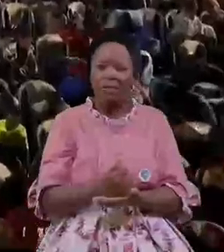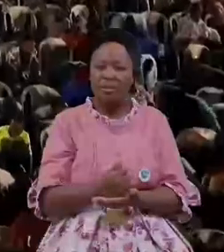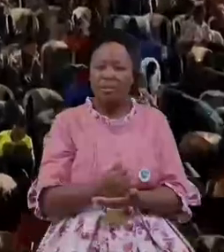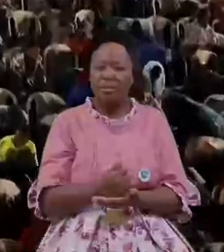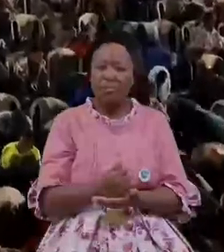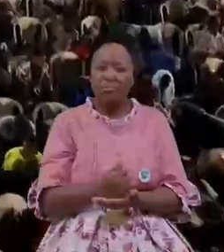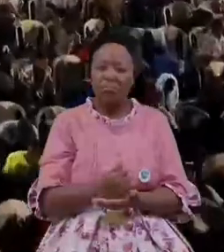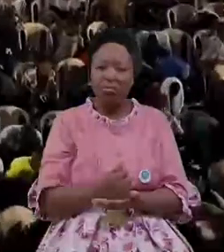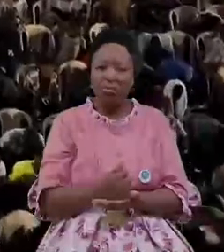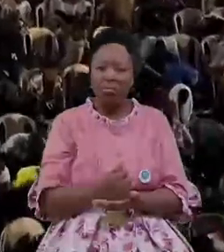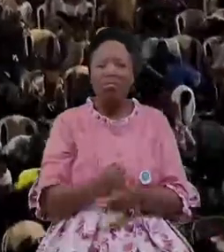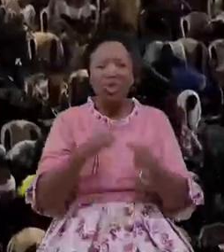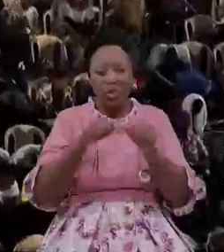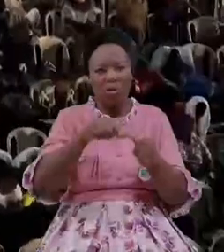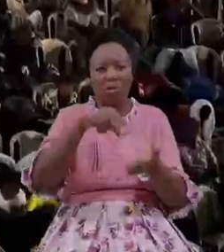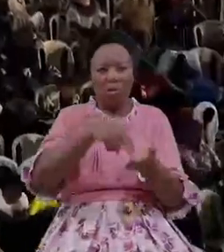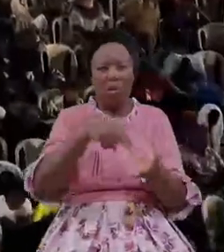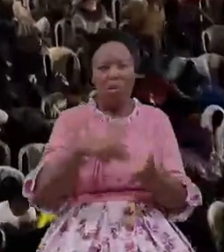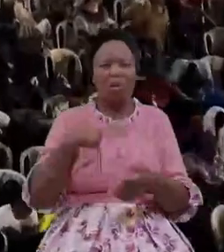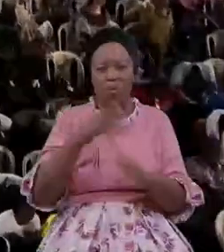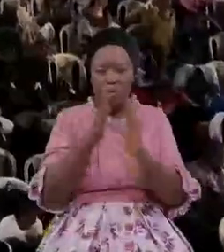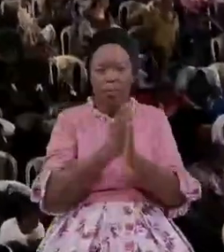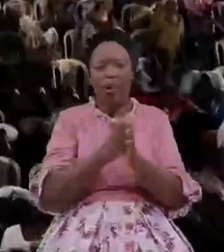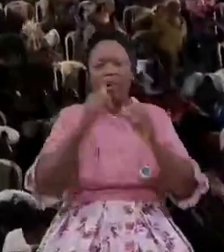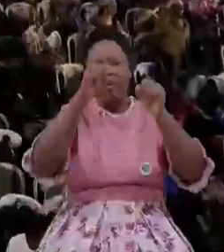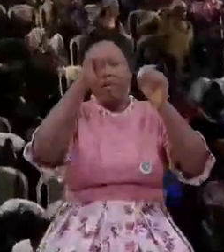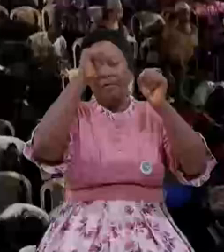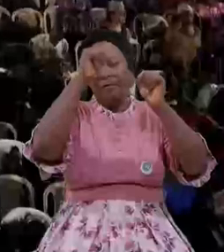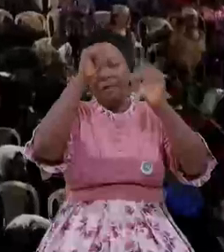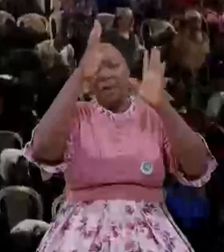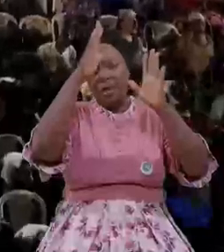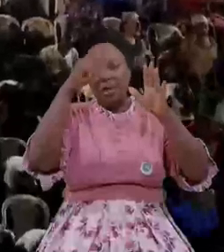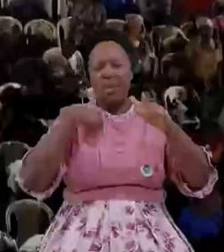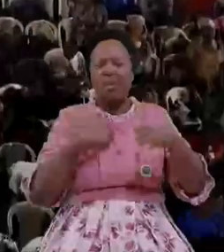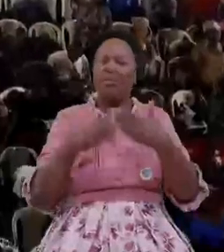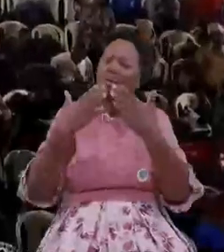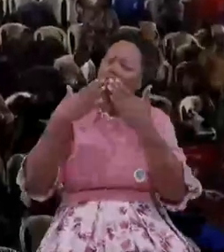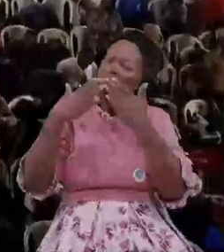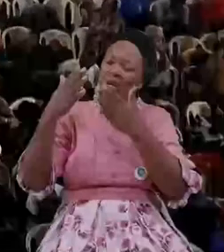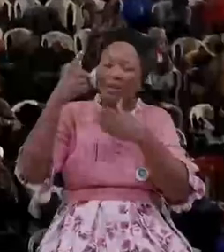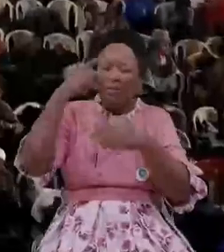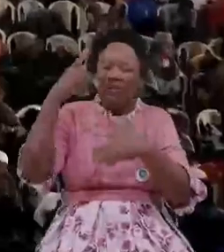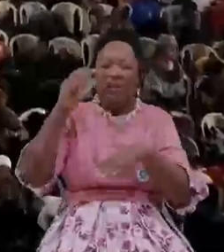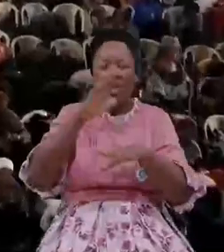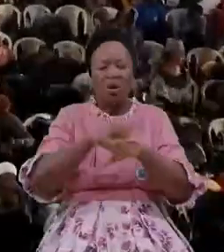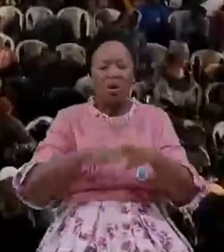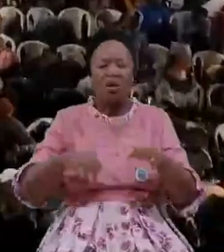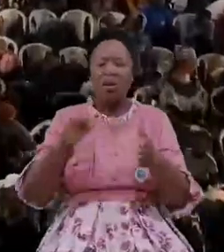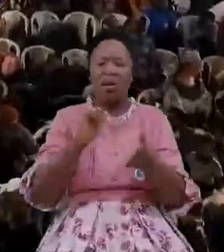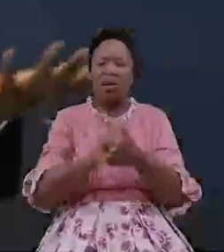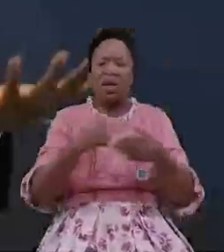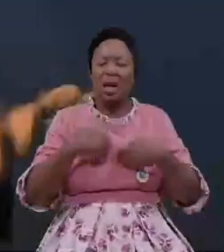amen tou jous debout père nous prions père nous te remercions pour l'appel